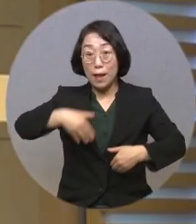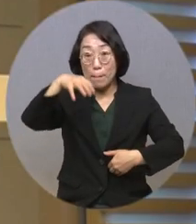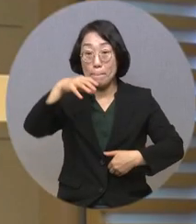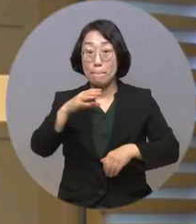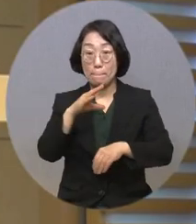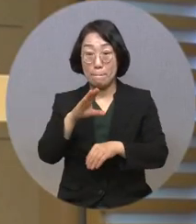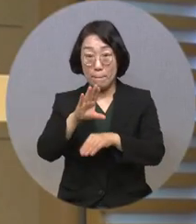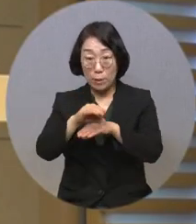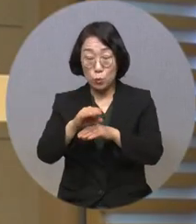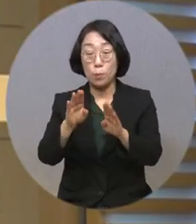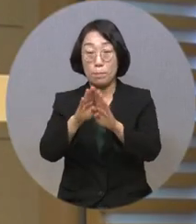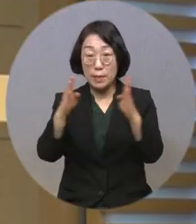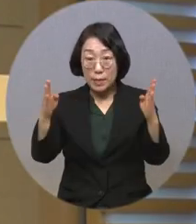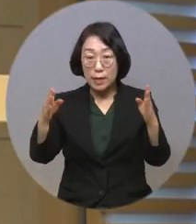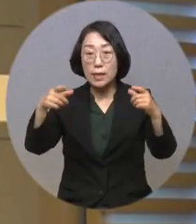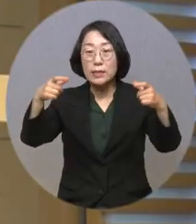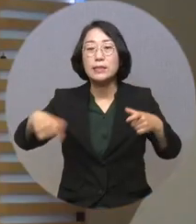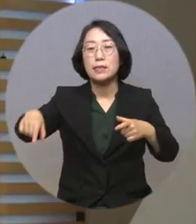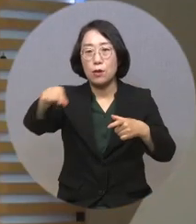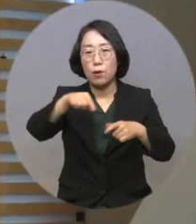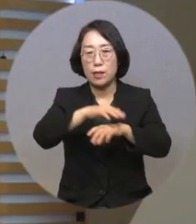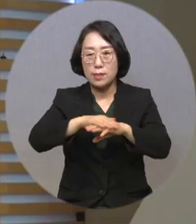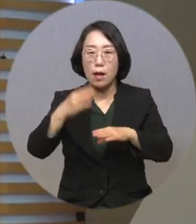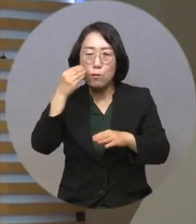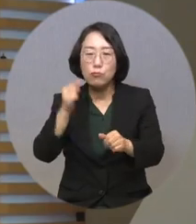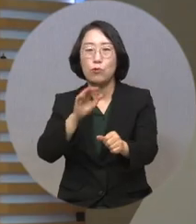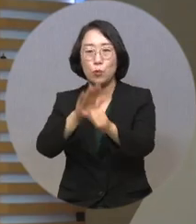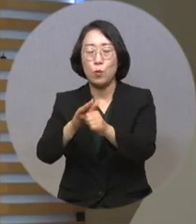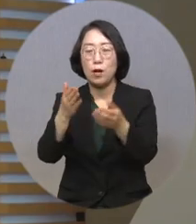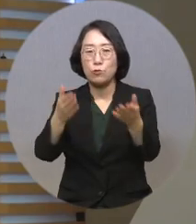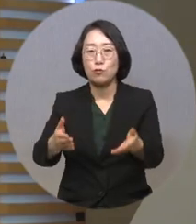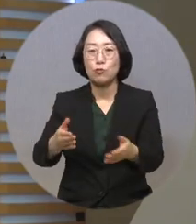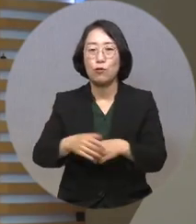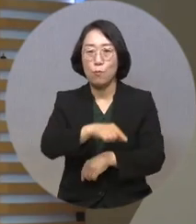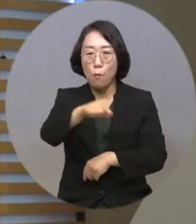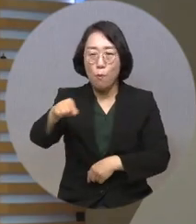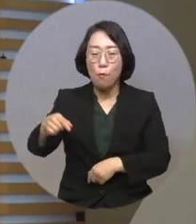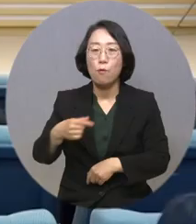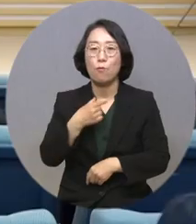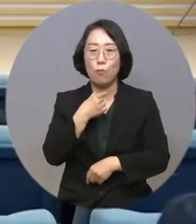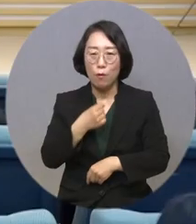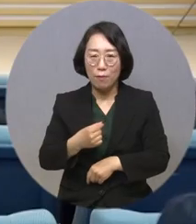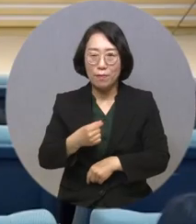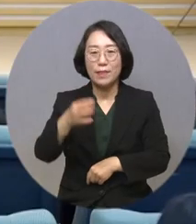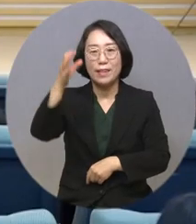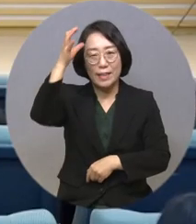계층과 지역 경제 활성화에 큰 역할을 할 것으로 충남도민들의